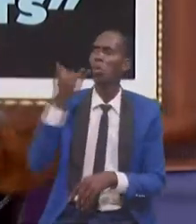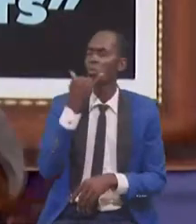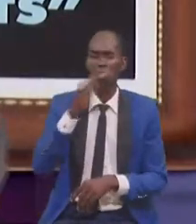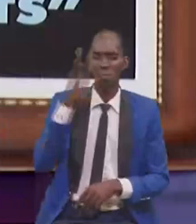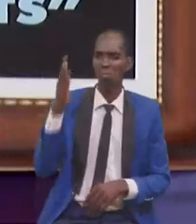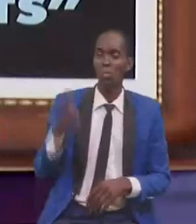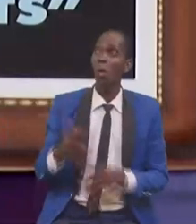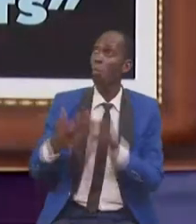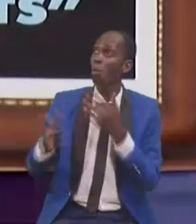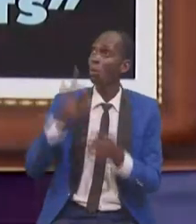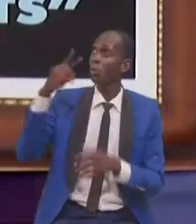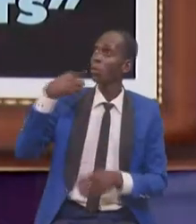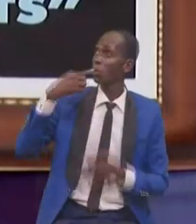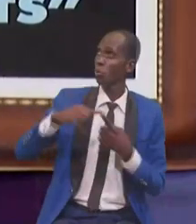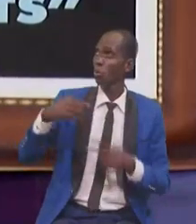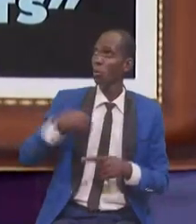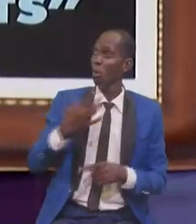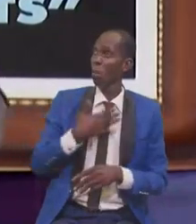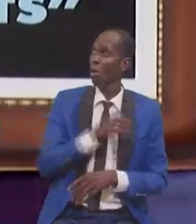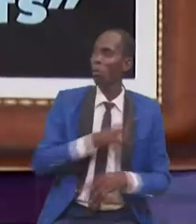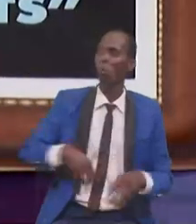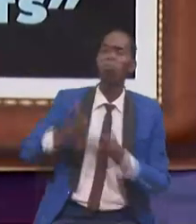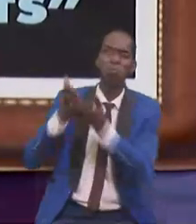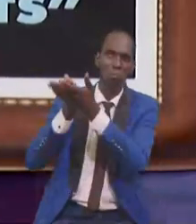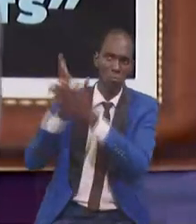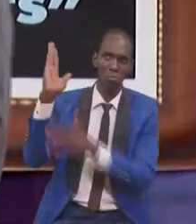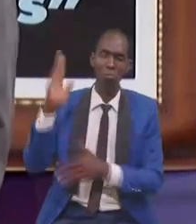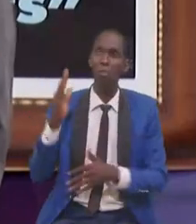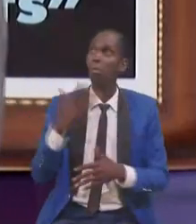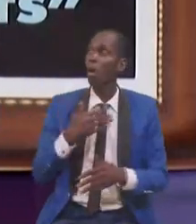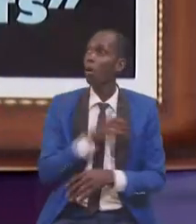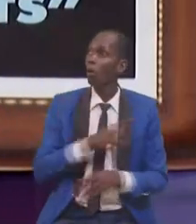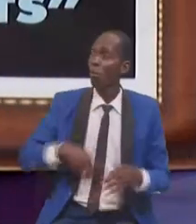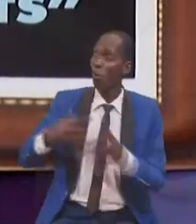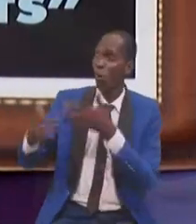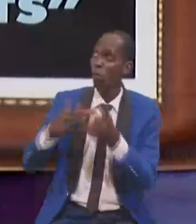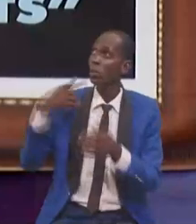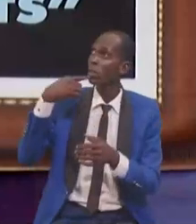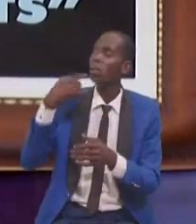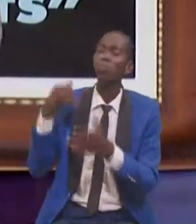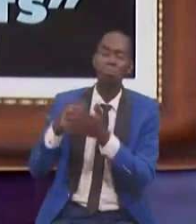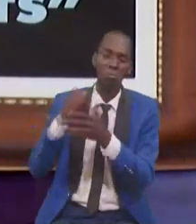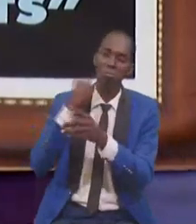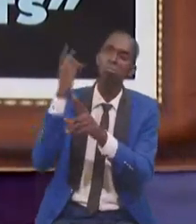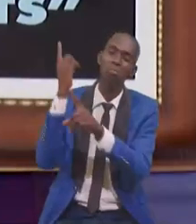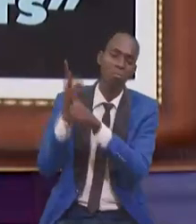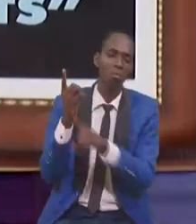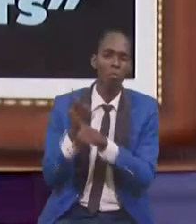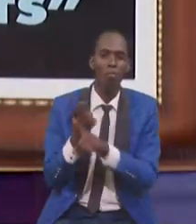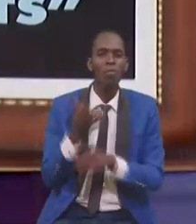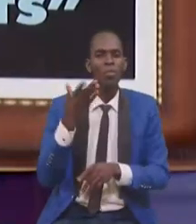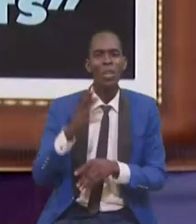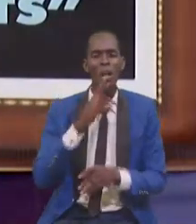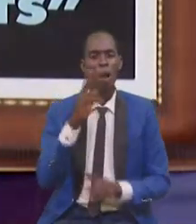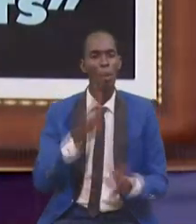parlé. Tout ce que tu dis, mon Seigneur, est vrai. » Tout ce que tu dis, mon Seigneur, c'est factuel.